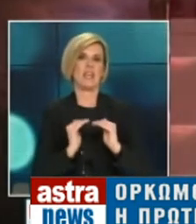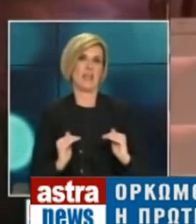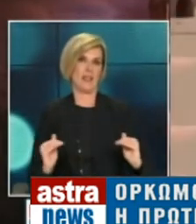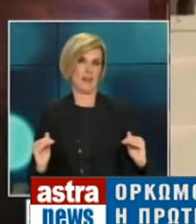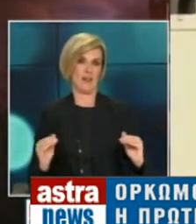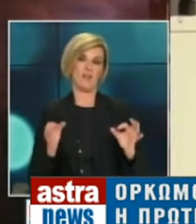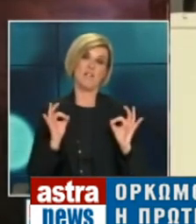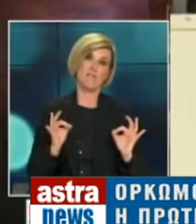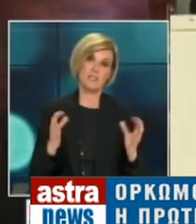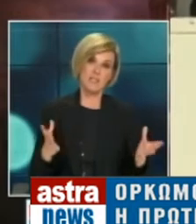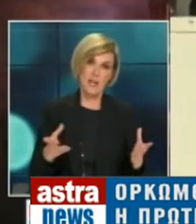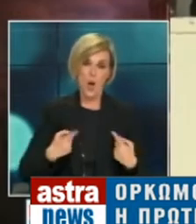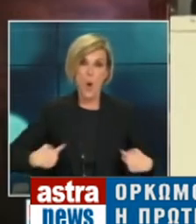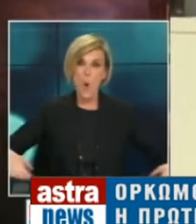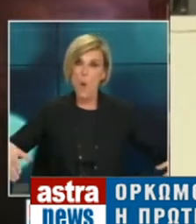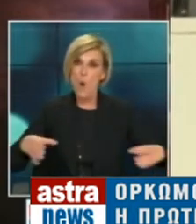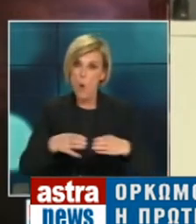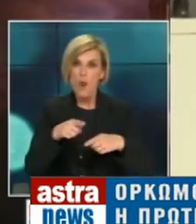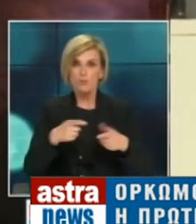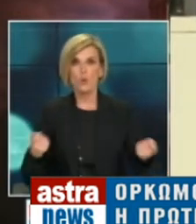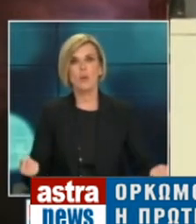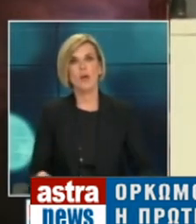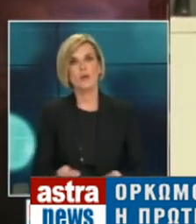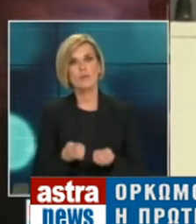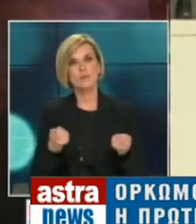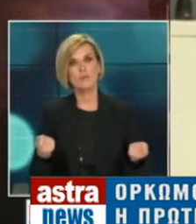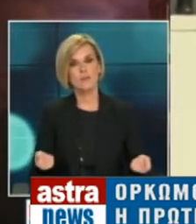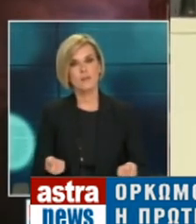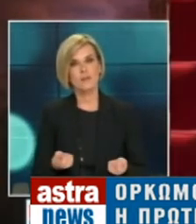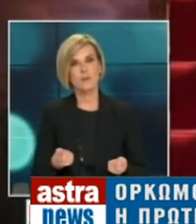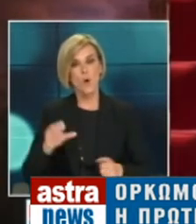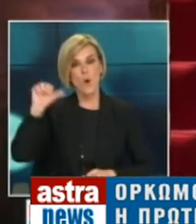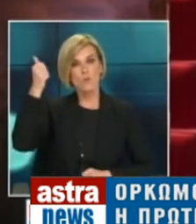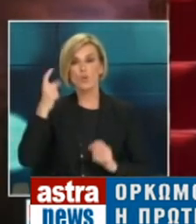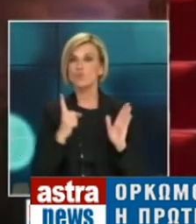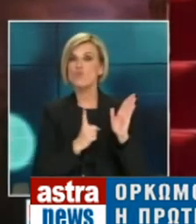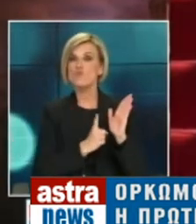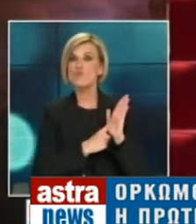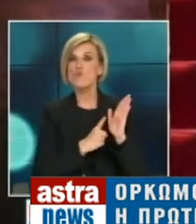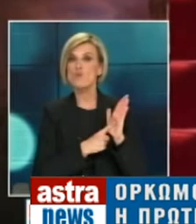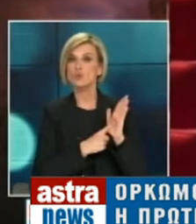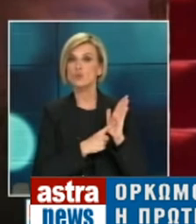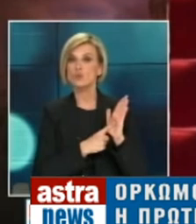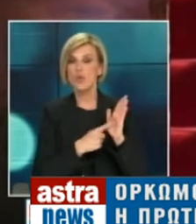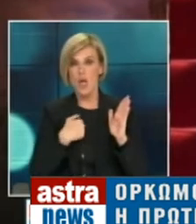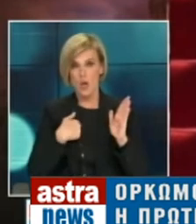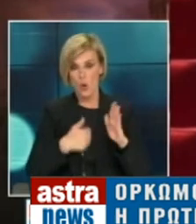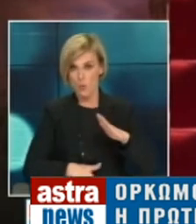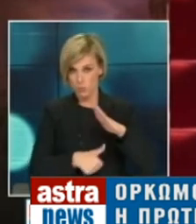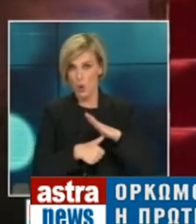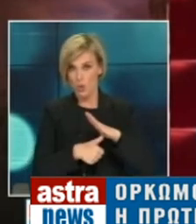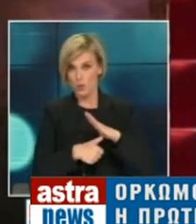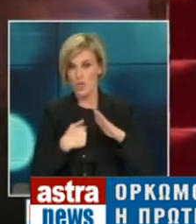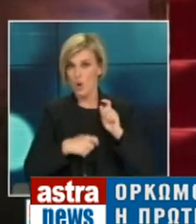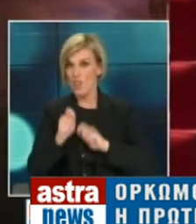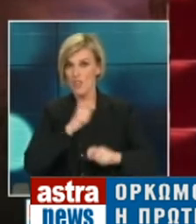φυσικά όλοι μας αυτό πράττουμε σε αυτό το έθνος. Και ο πρώτος μου νόμος, το πρώτο μου διάταγμα ως πρόεδρος, και παρακαλώ συνασπιστείτε